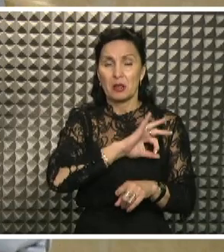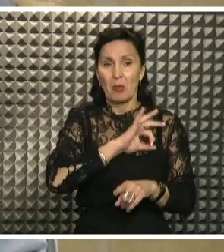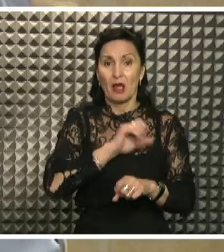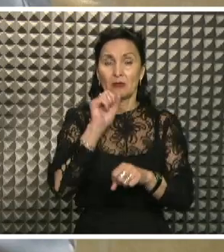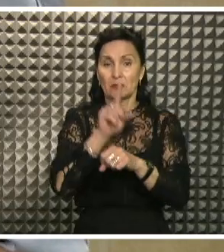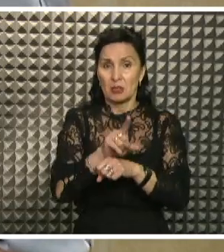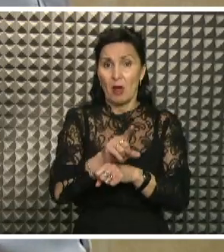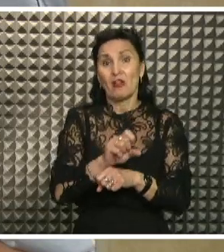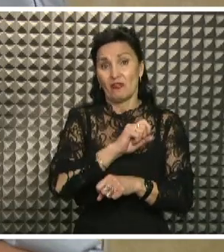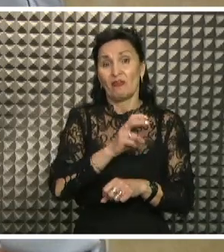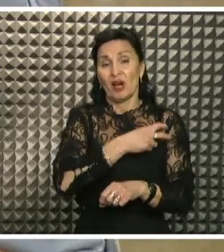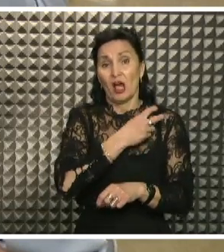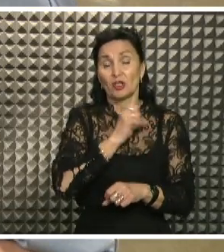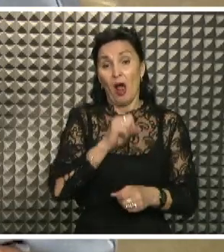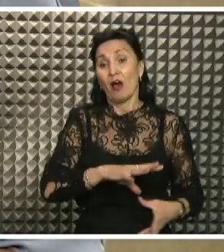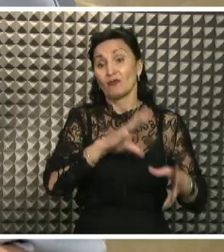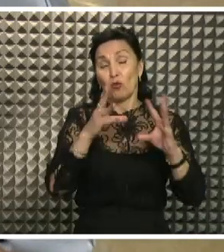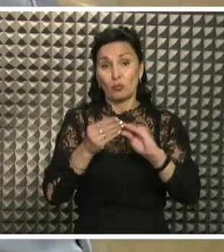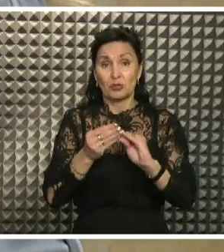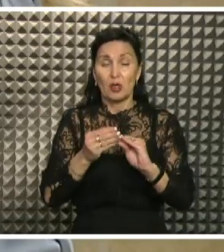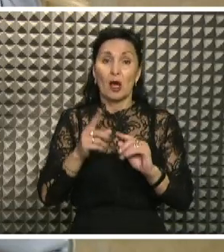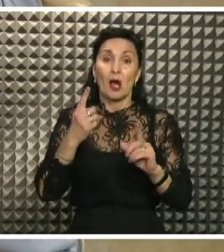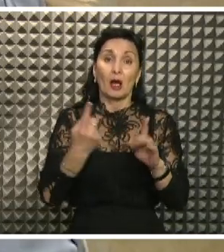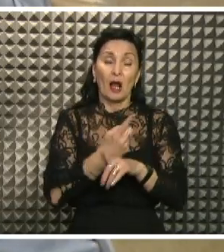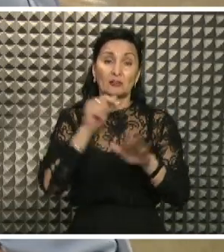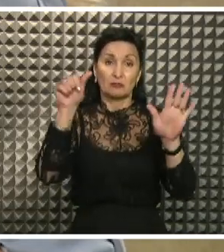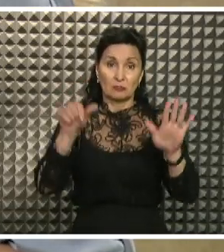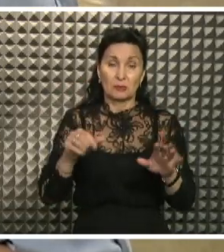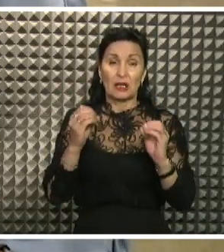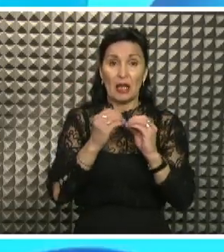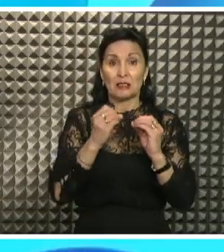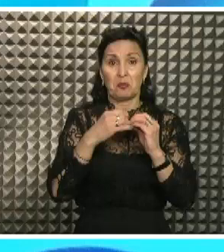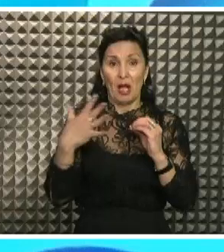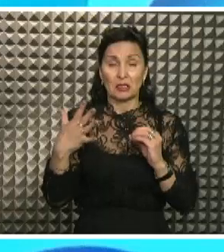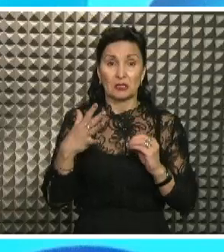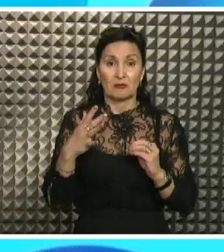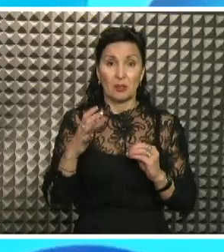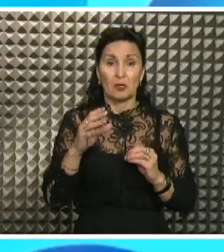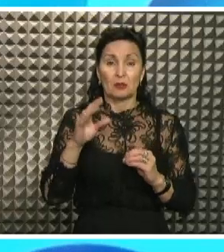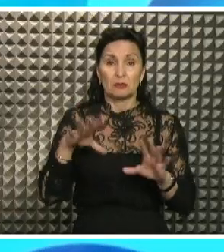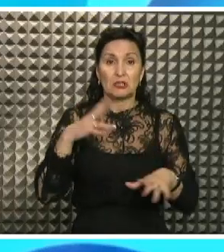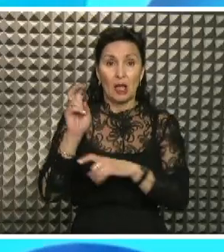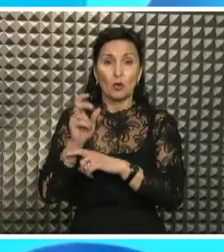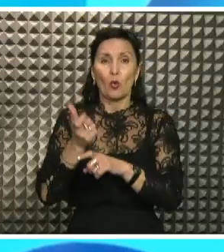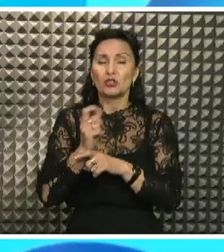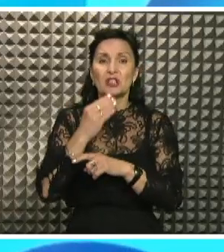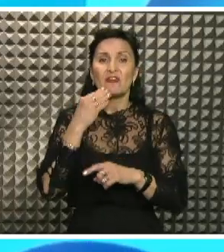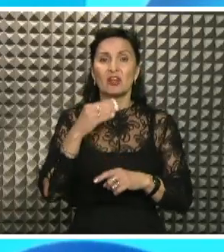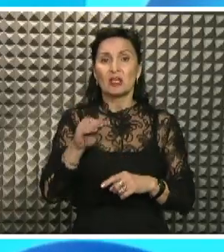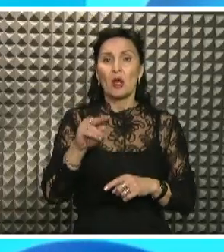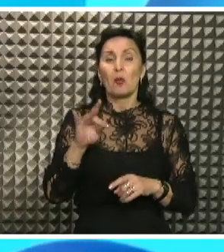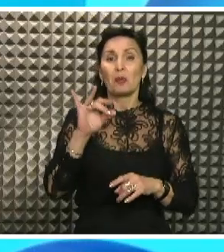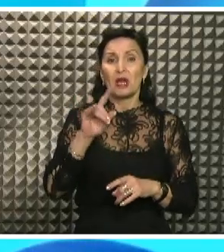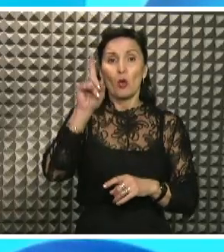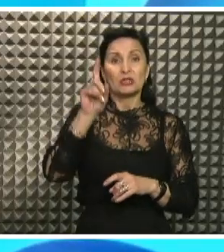врач. А в целях общей профилактики раз в полгода 10-15 сеансов. Как невролог добавлю, что очень эффективно при